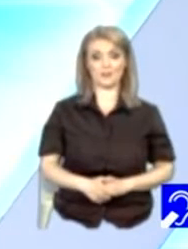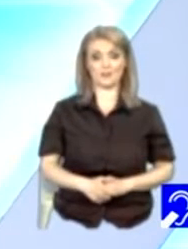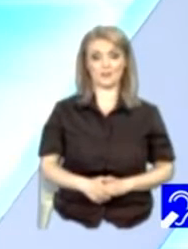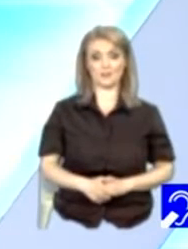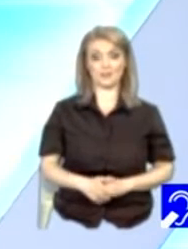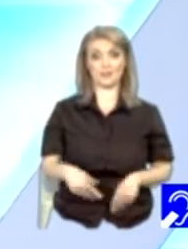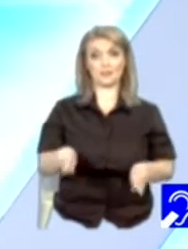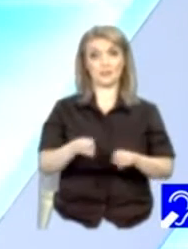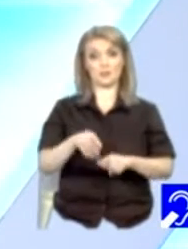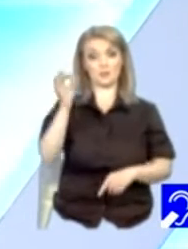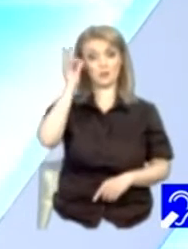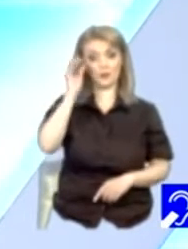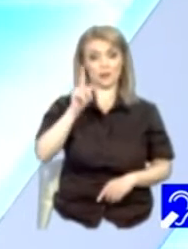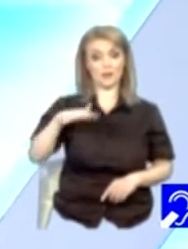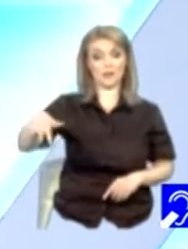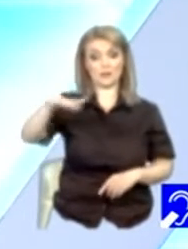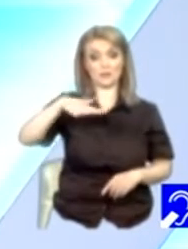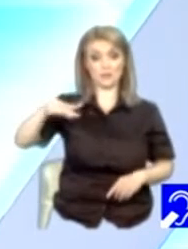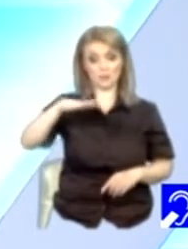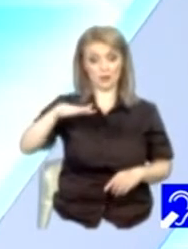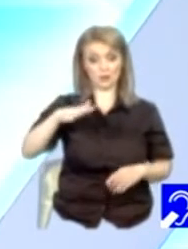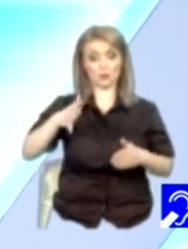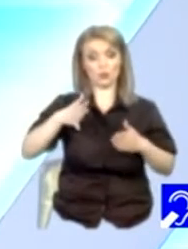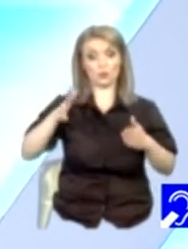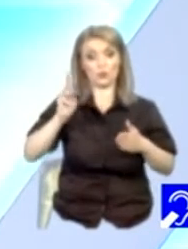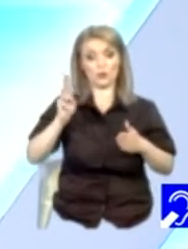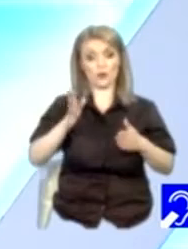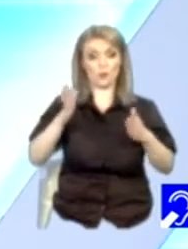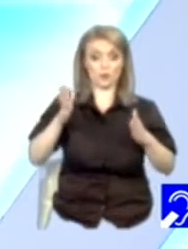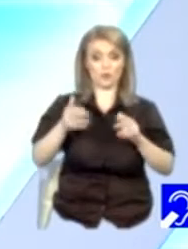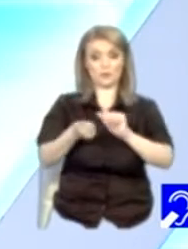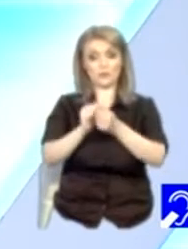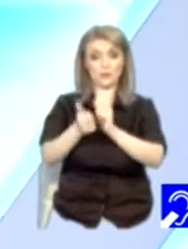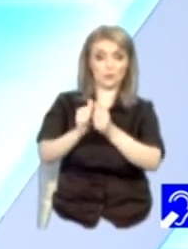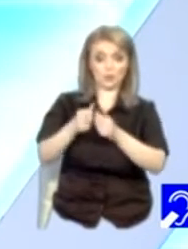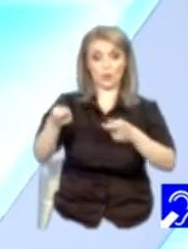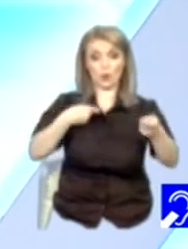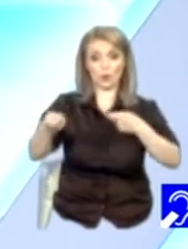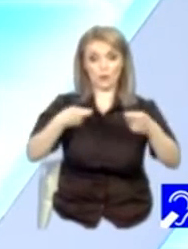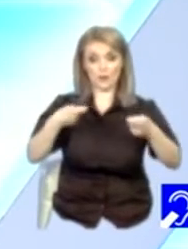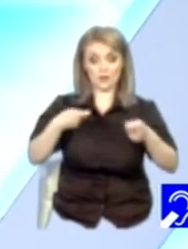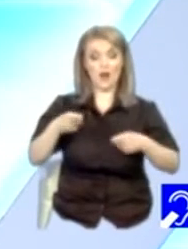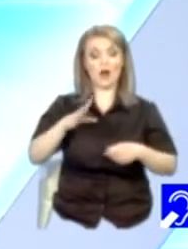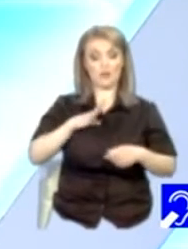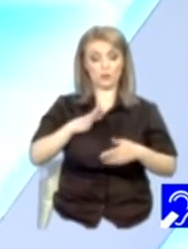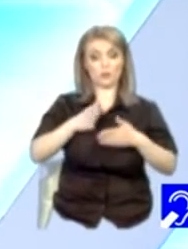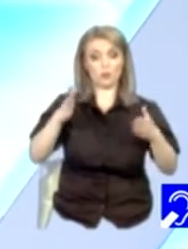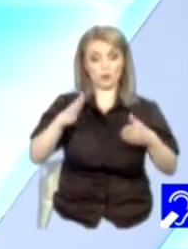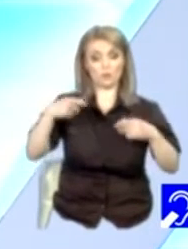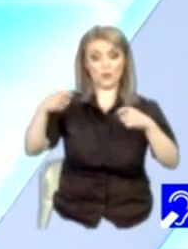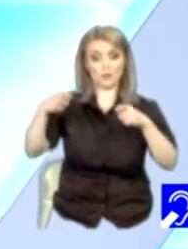din câte mi-amintesc, spațiul cu care schimbul a fost cel mai mare este totuși spațiul european, spațiul